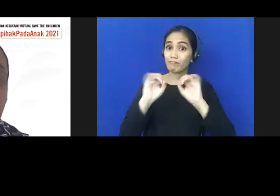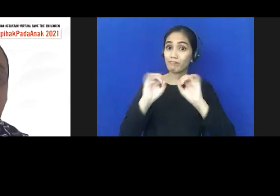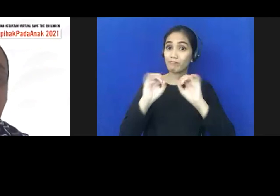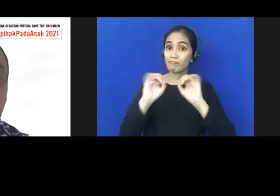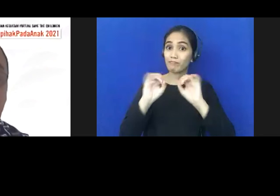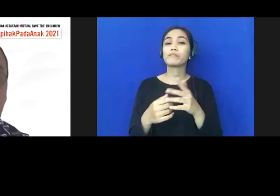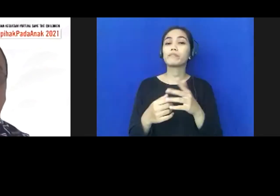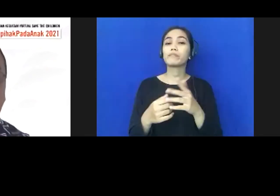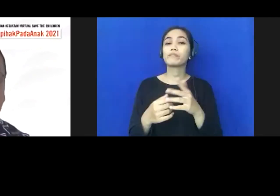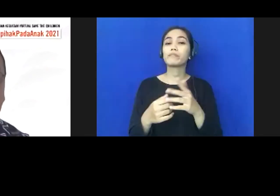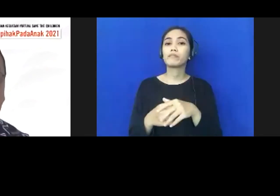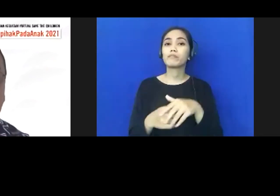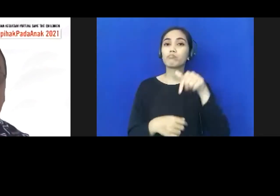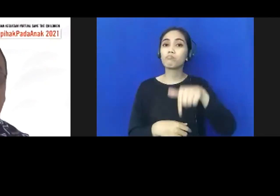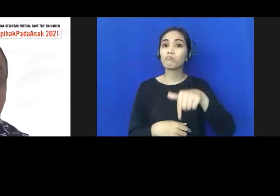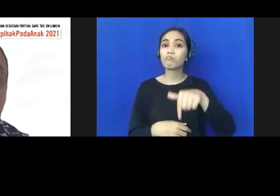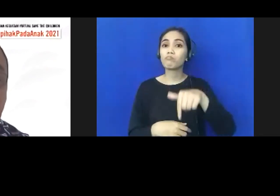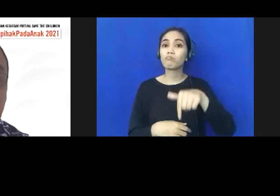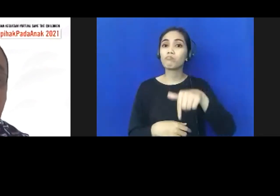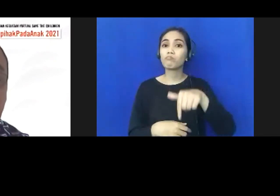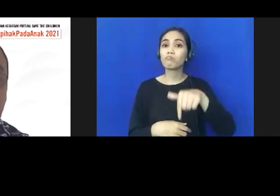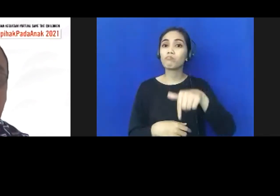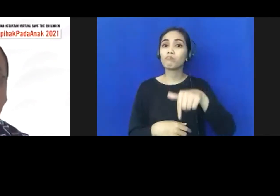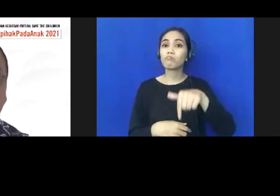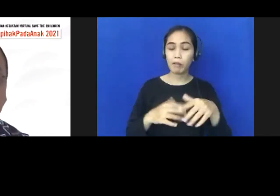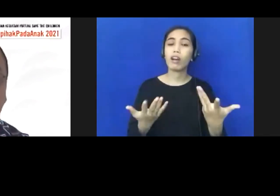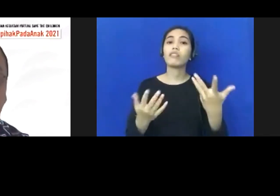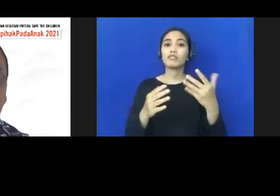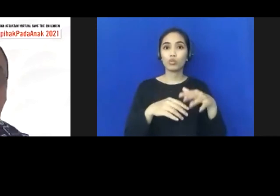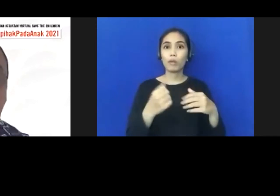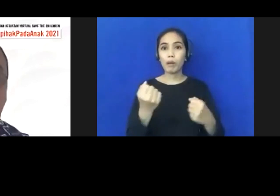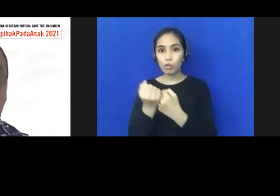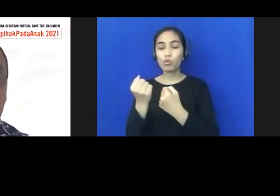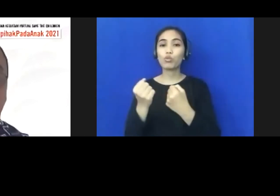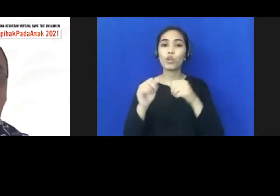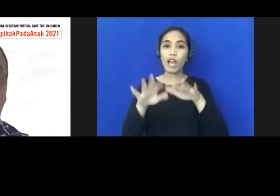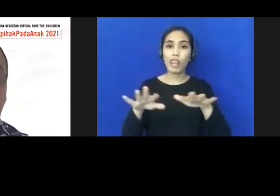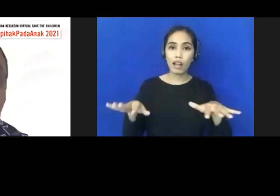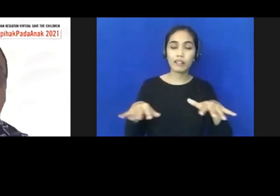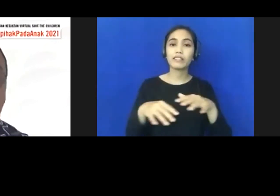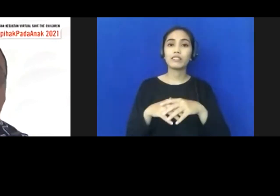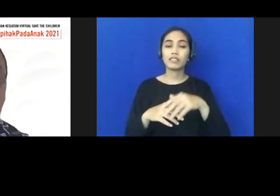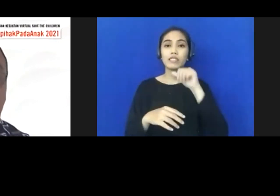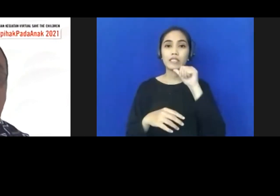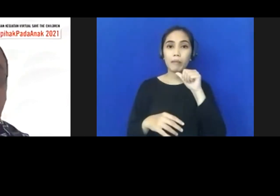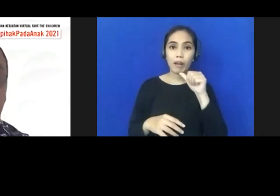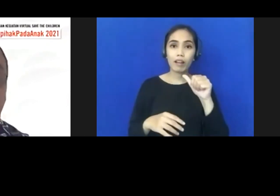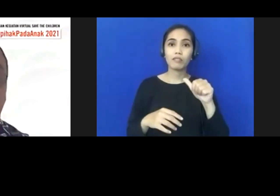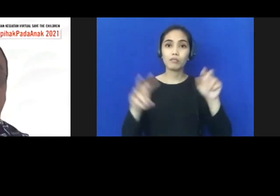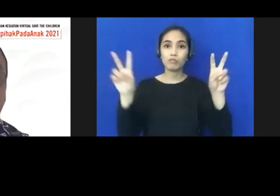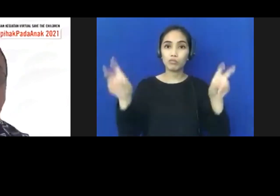kegiatan learning event berpihak pada anak yang diselenggarakan oleh Save the Children terkait